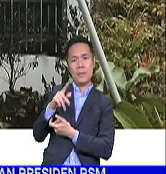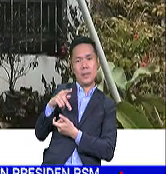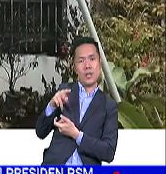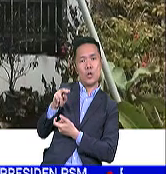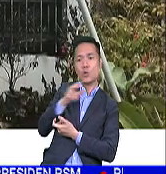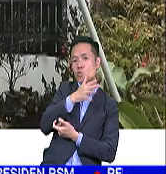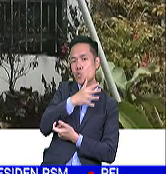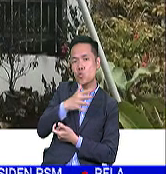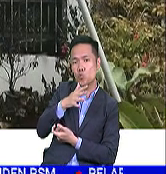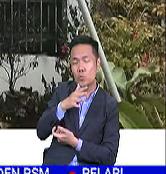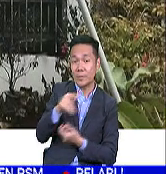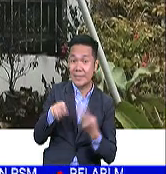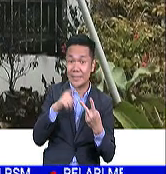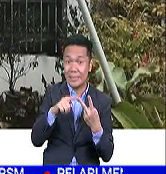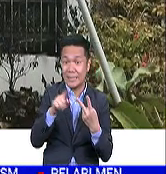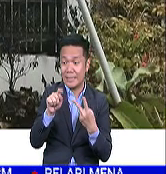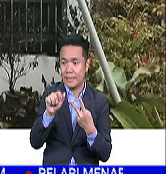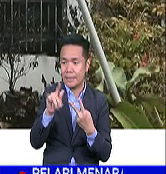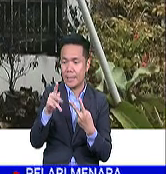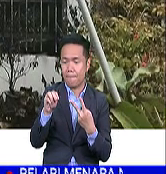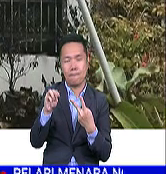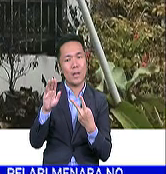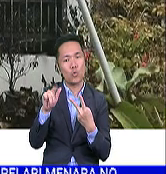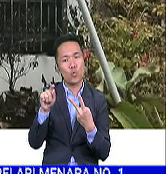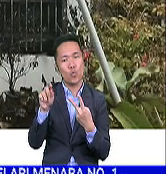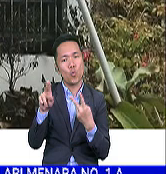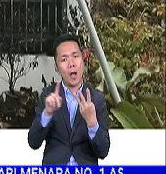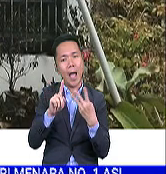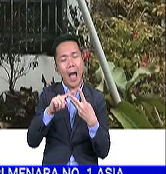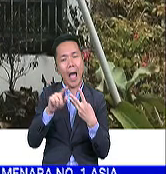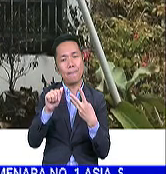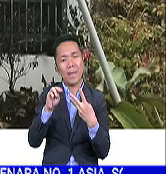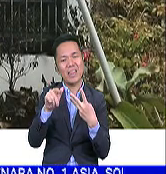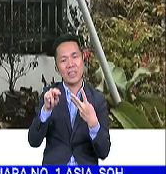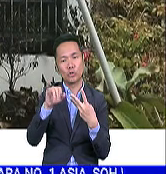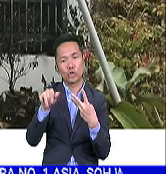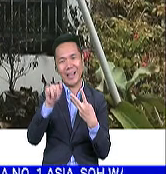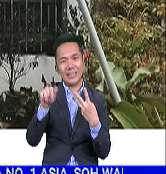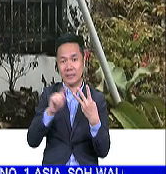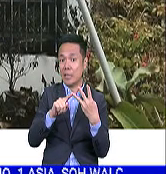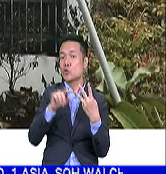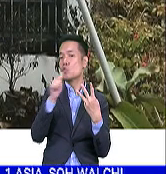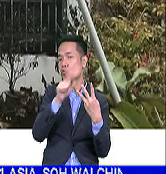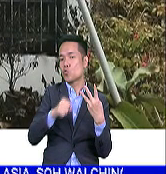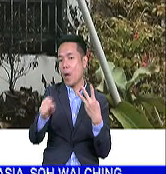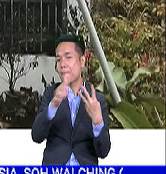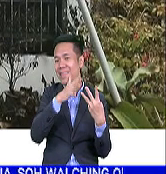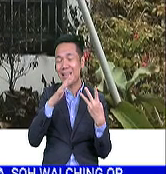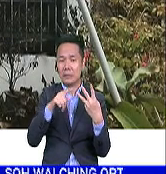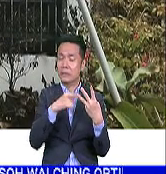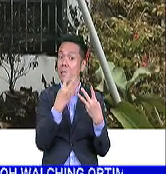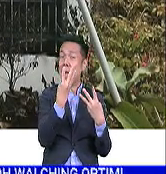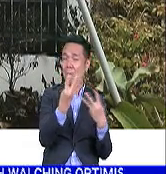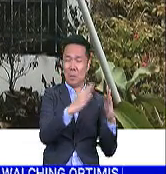Petani, BBP Tikam Batu dan BBP Aman Jaya bersama 20 pegawai dan anggota ke lokasi. 4 rumah